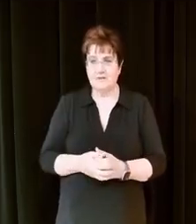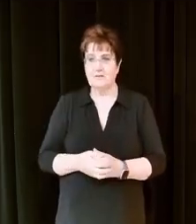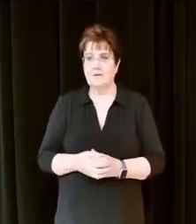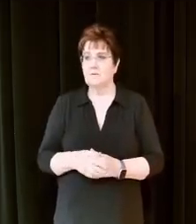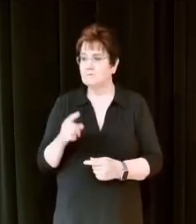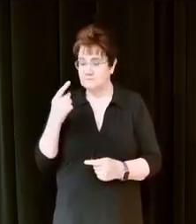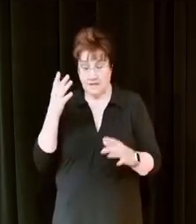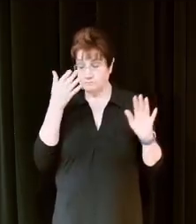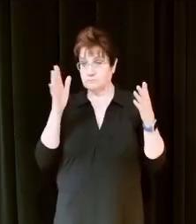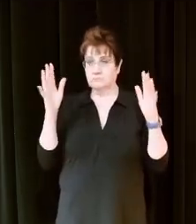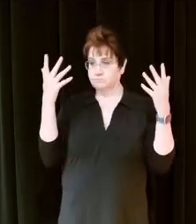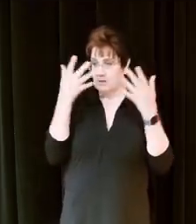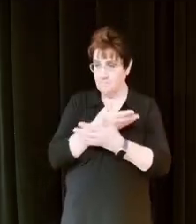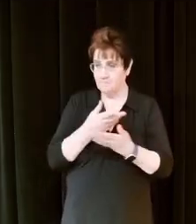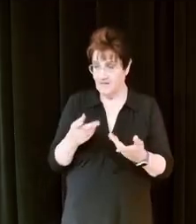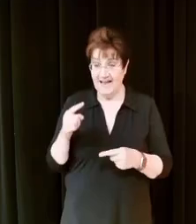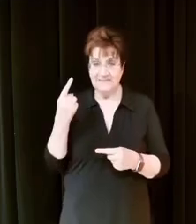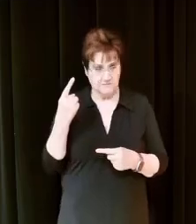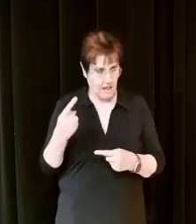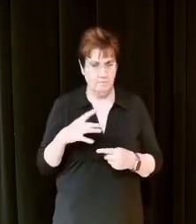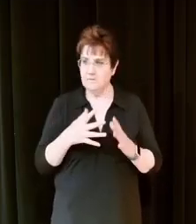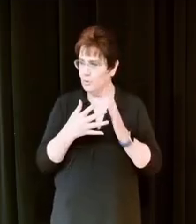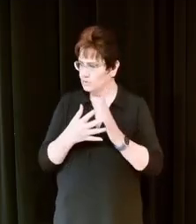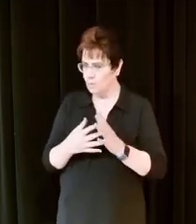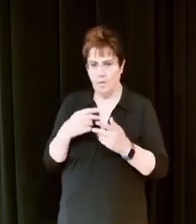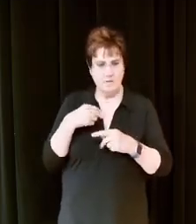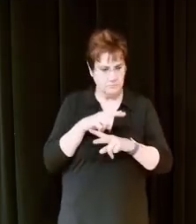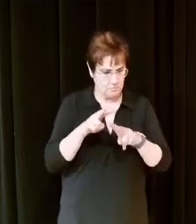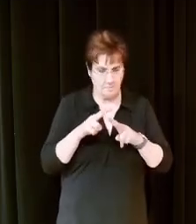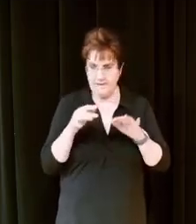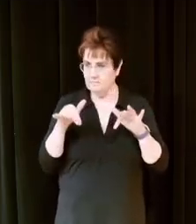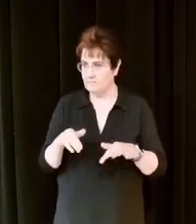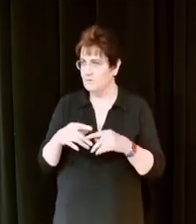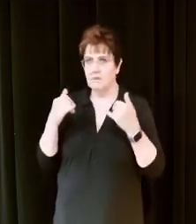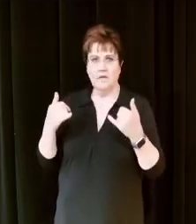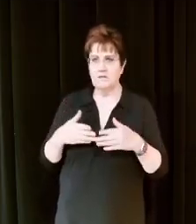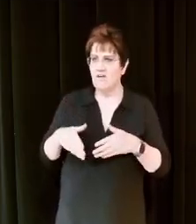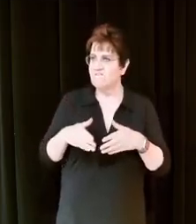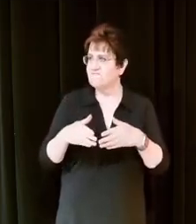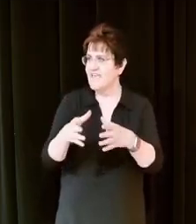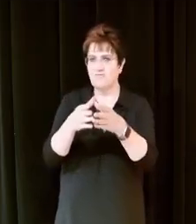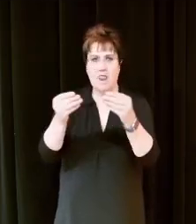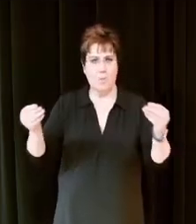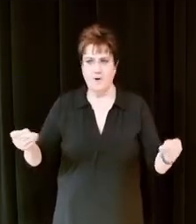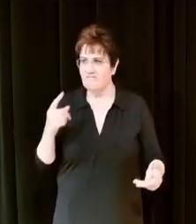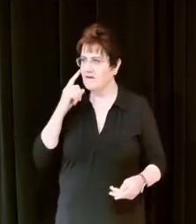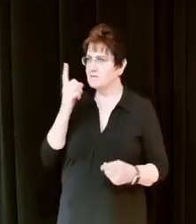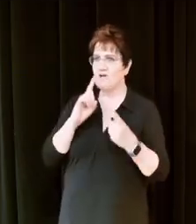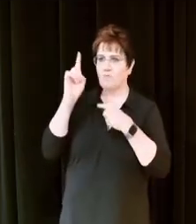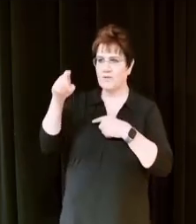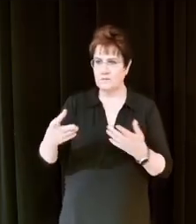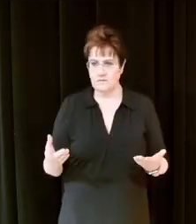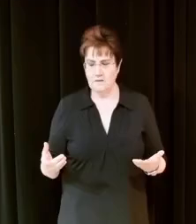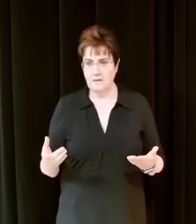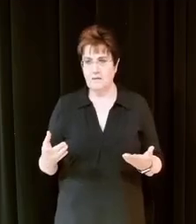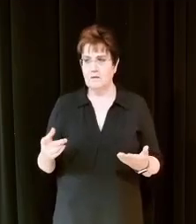war sehr irritiert davon, weil sie eigentlich ein sehr kontrollierter und rationaler Mensch war. Jetzt verliere ich plötzlich den Weg und weiß nicht mehr, wohin. Und dann